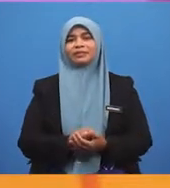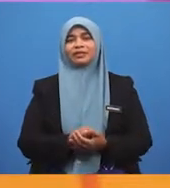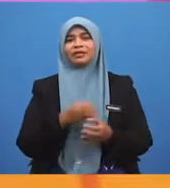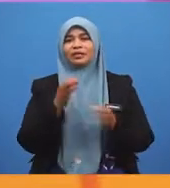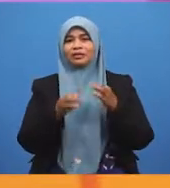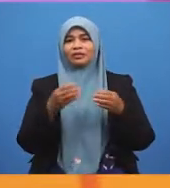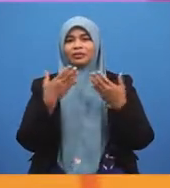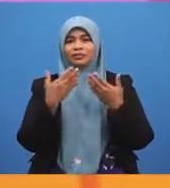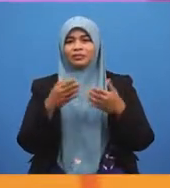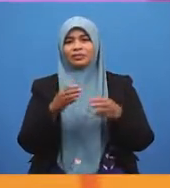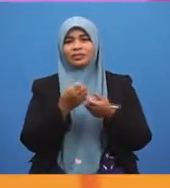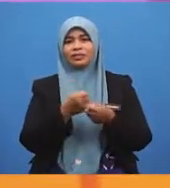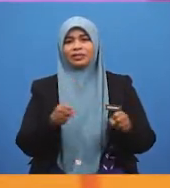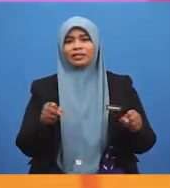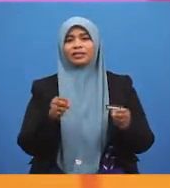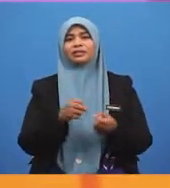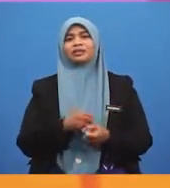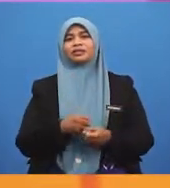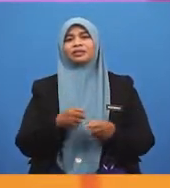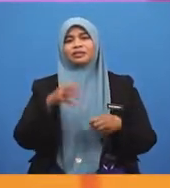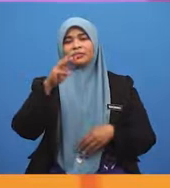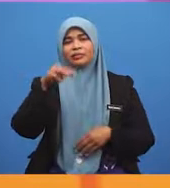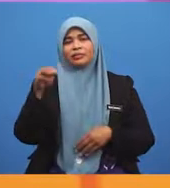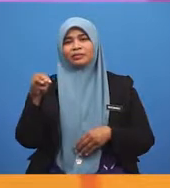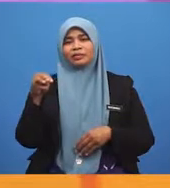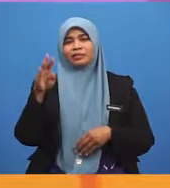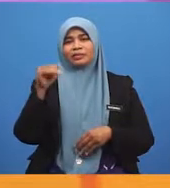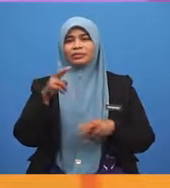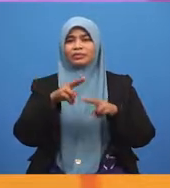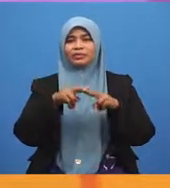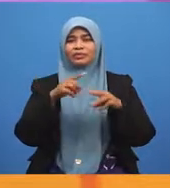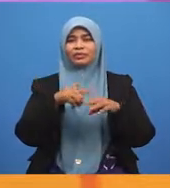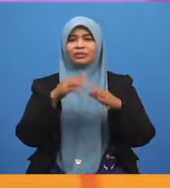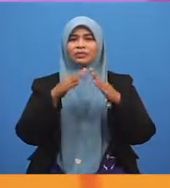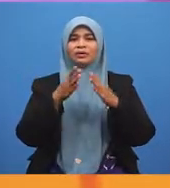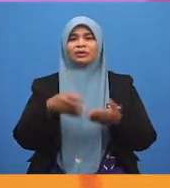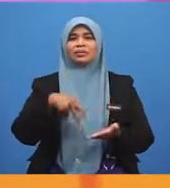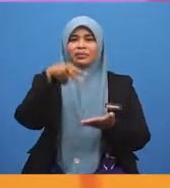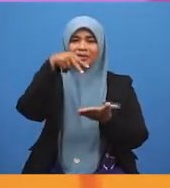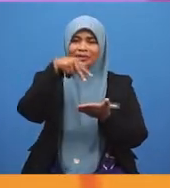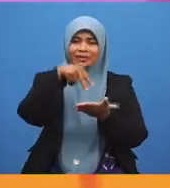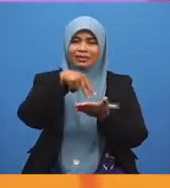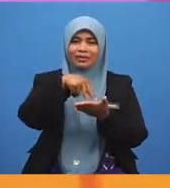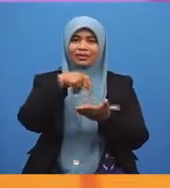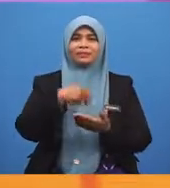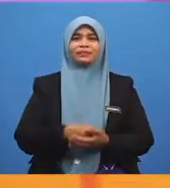Kalau sudah bersedia, apa kata murid-murid yang berada di rumah berdiri sebentar?